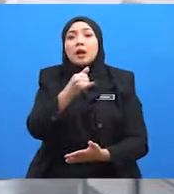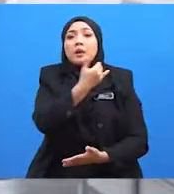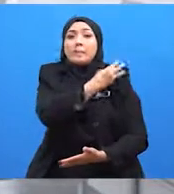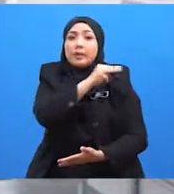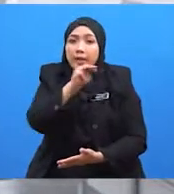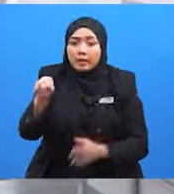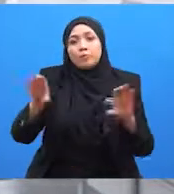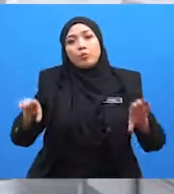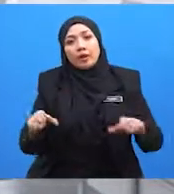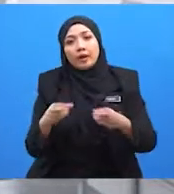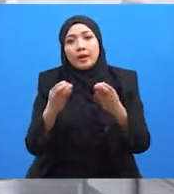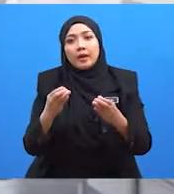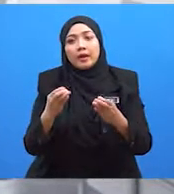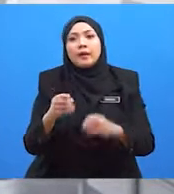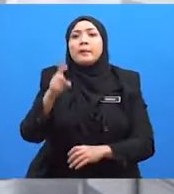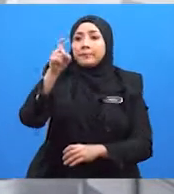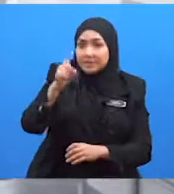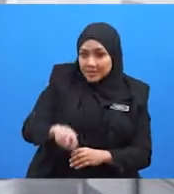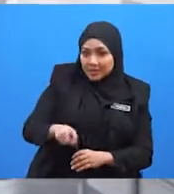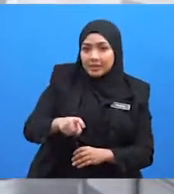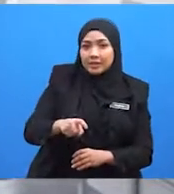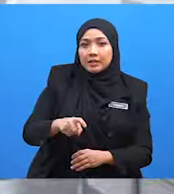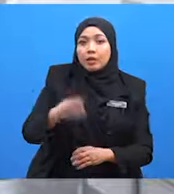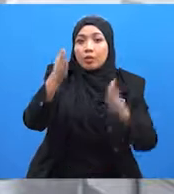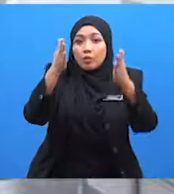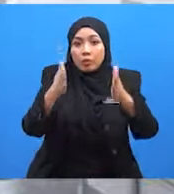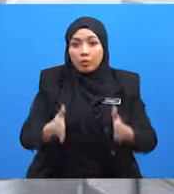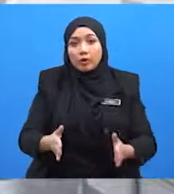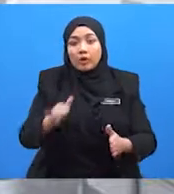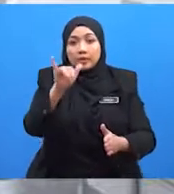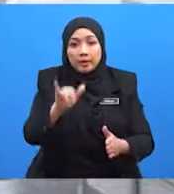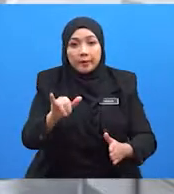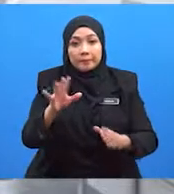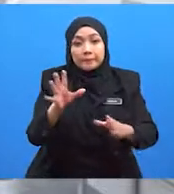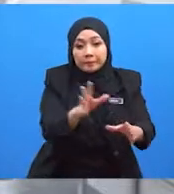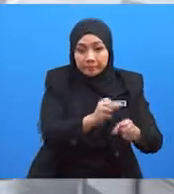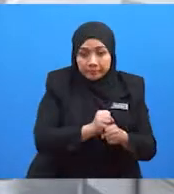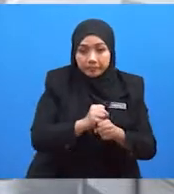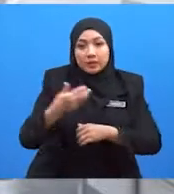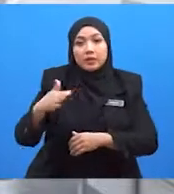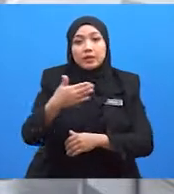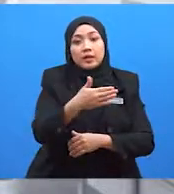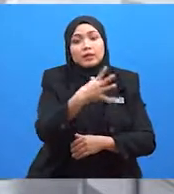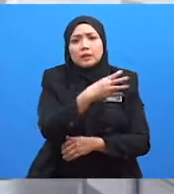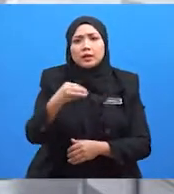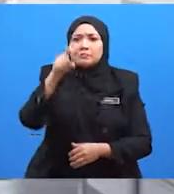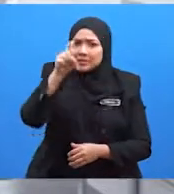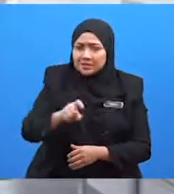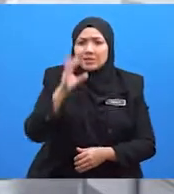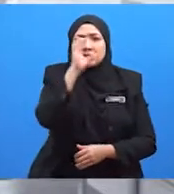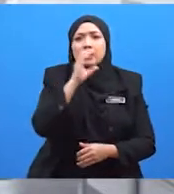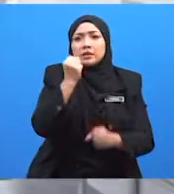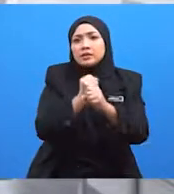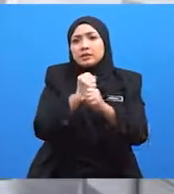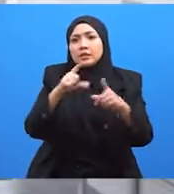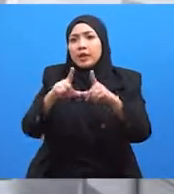Sudah tentulah para nelayan perlu mencari alternatif lain untuk mencari sumber